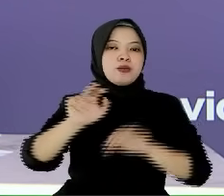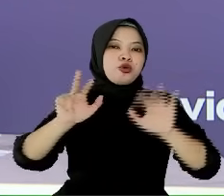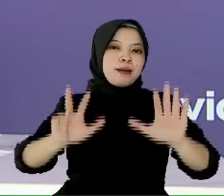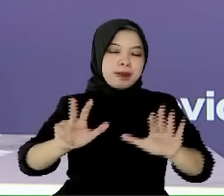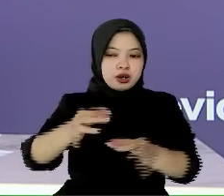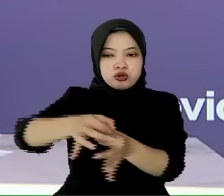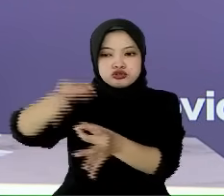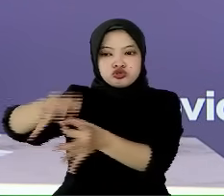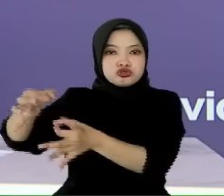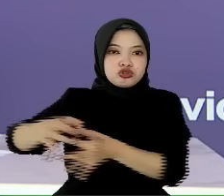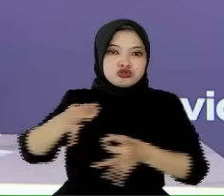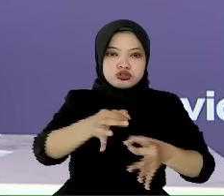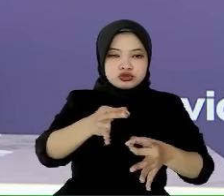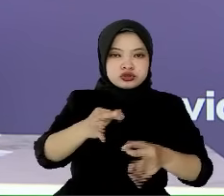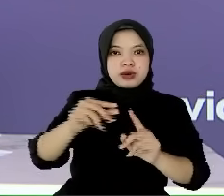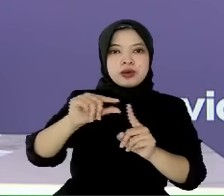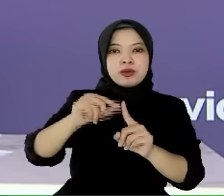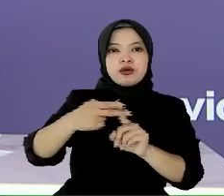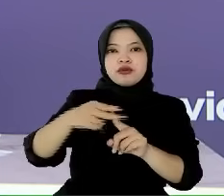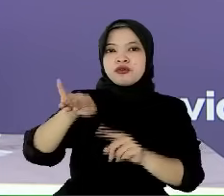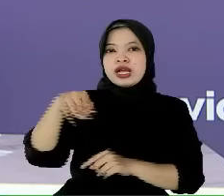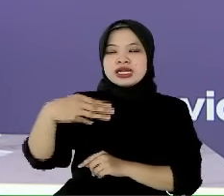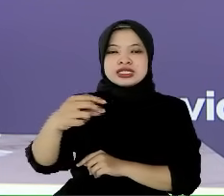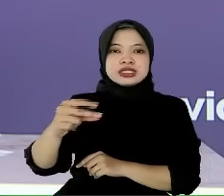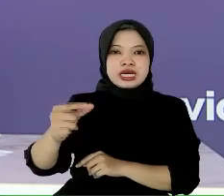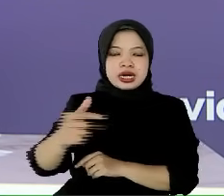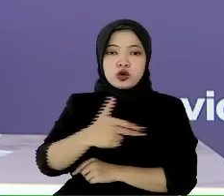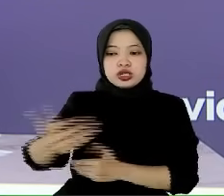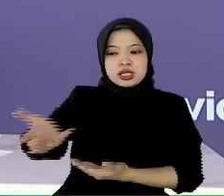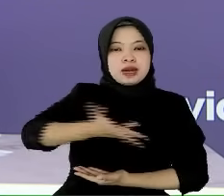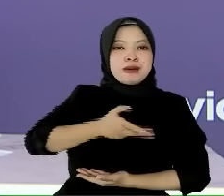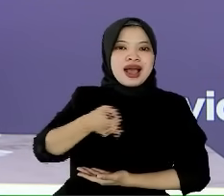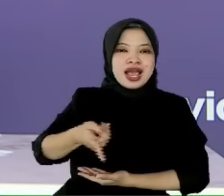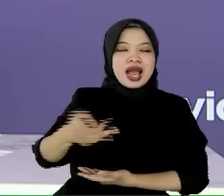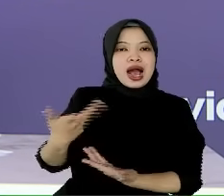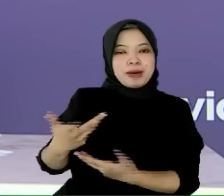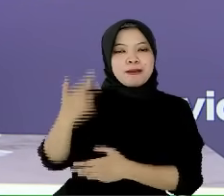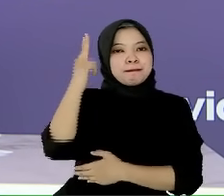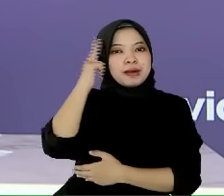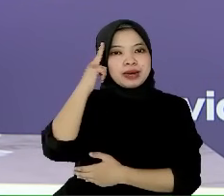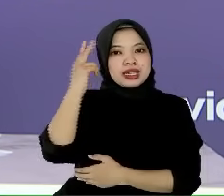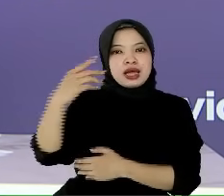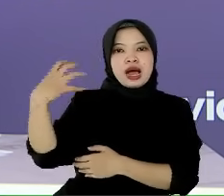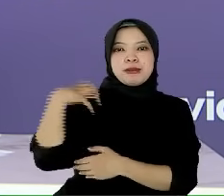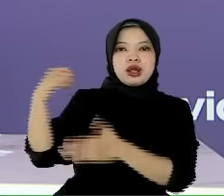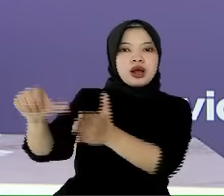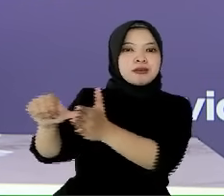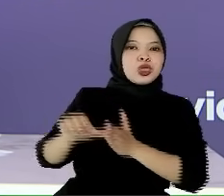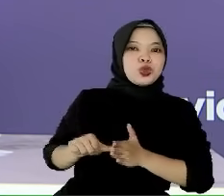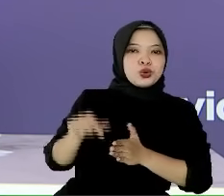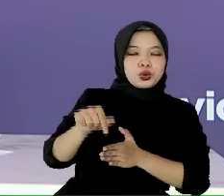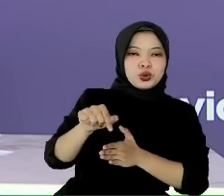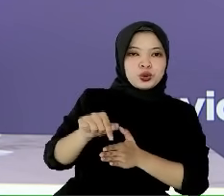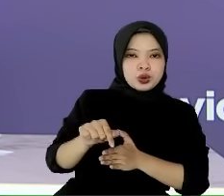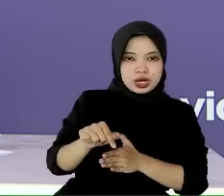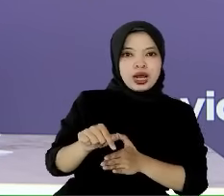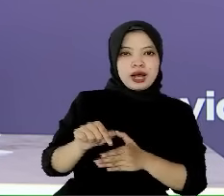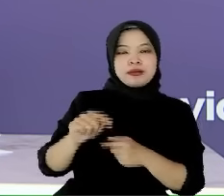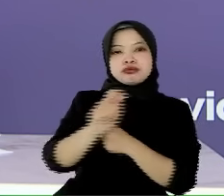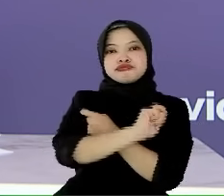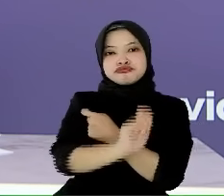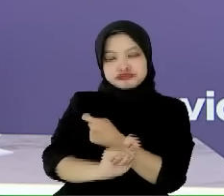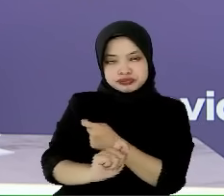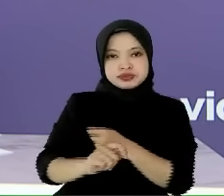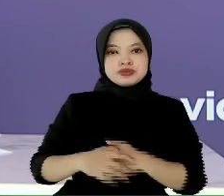800.280 dosis vaksin Pfizer yang diterima ini merupakan bantuan dari pemerintah Amerika Serikat melalui